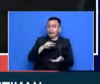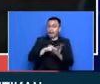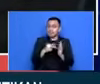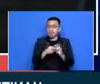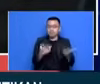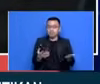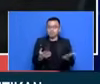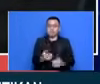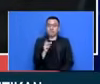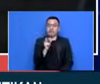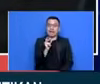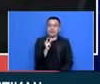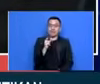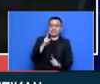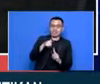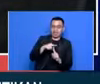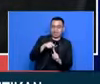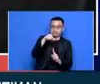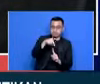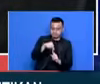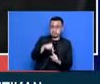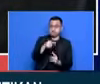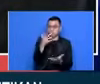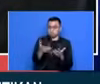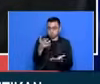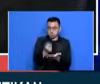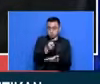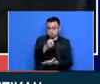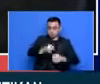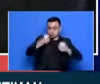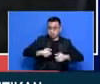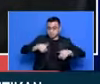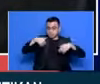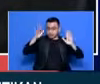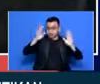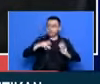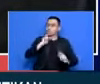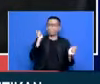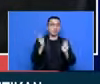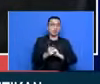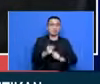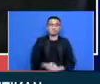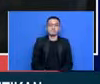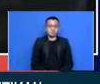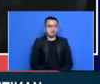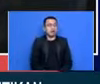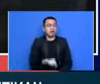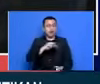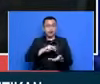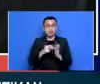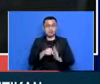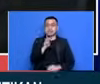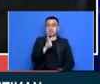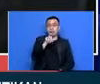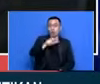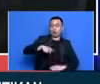Ran Ronal akan menjadi suatu pemidanaan jadi ini ada potensi juga ada tindak pidana yang dilakukan oleh ketiga